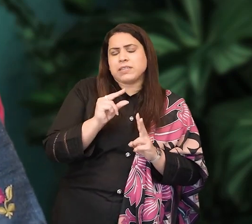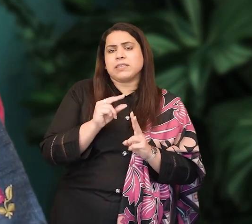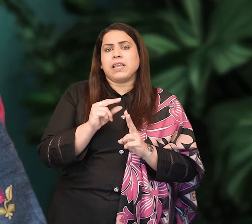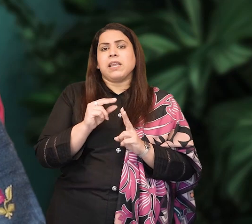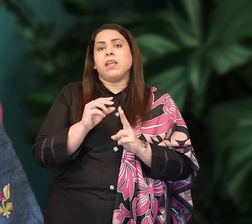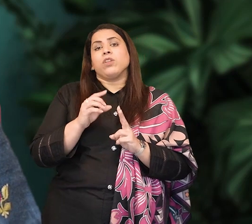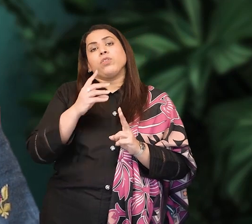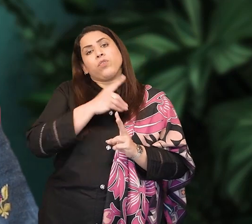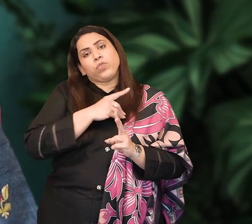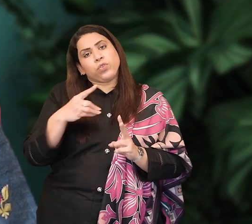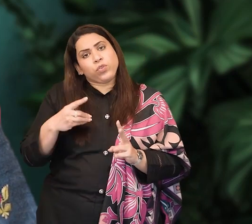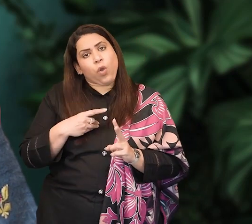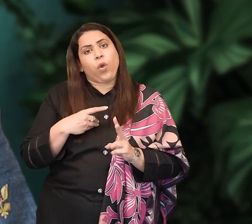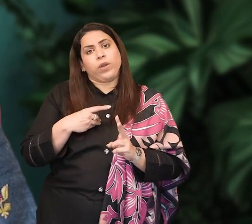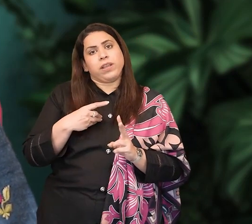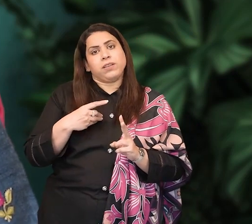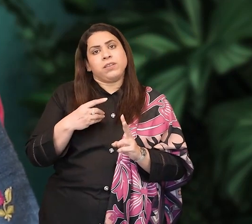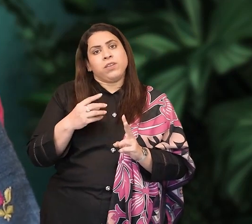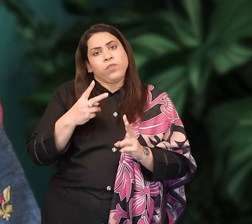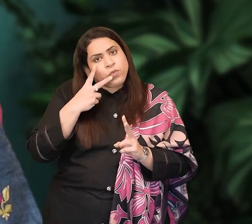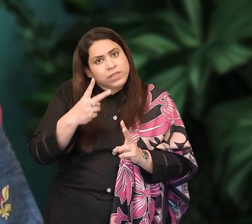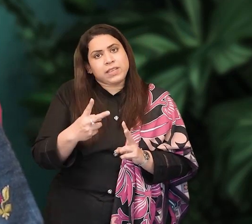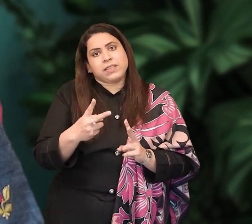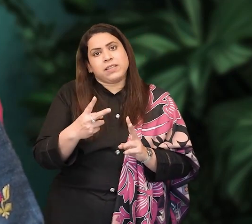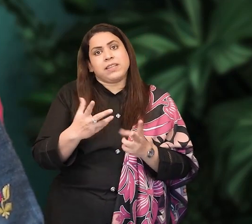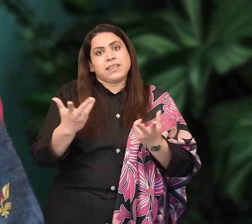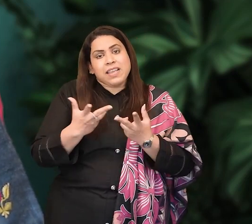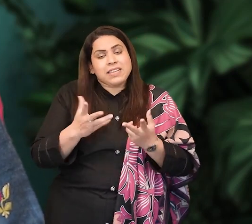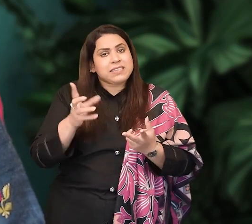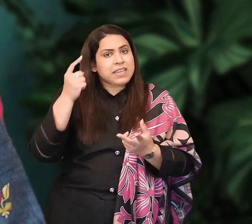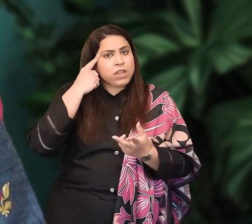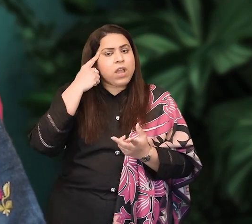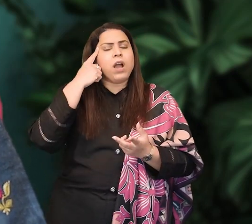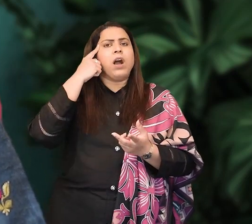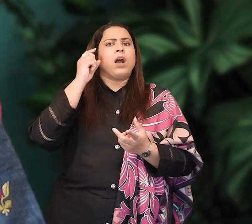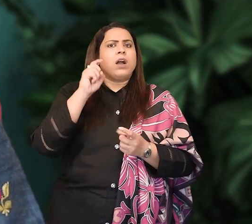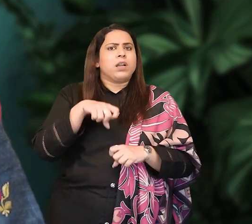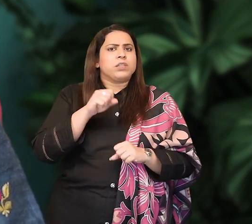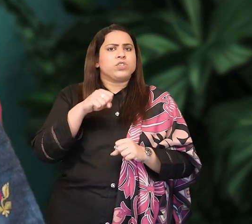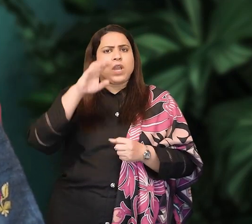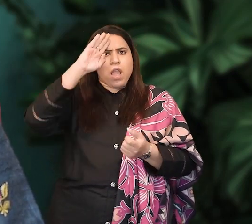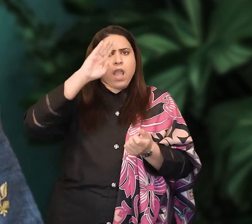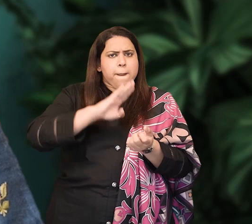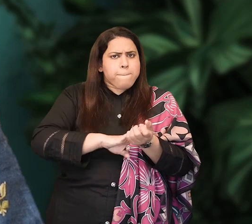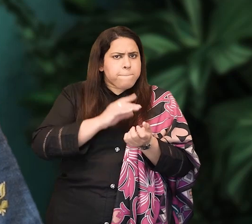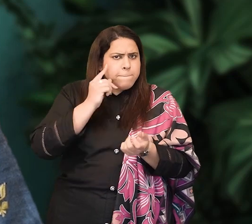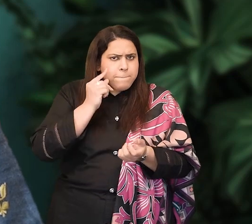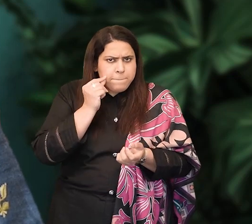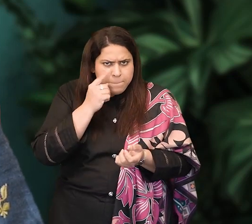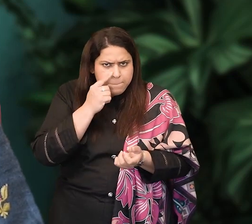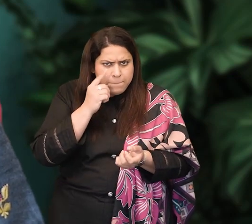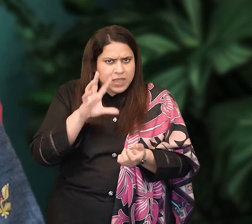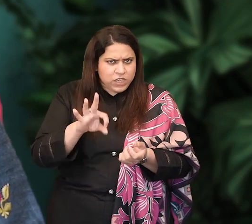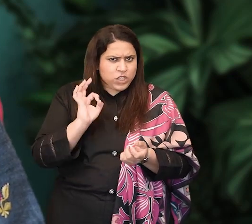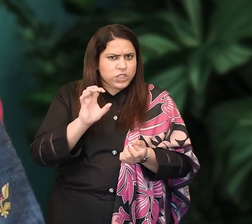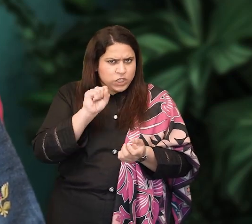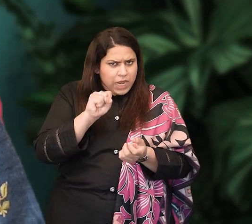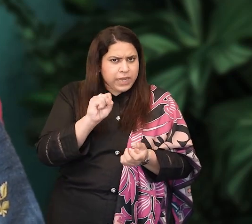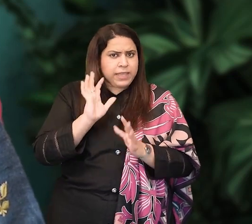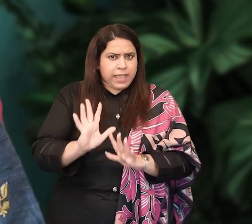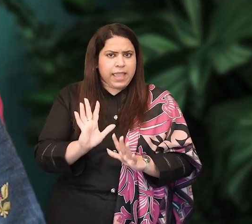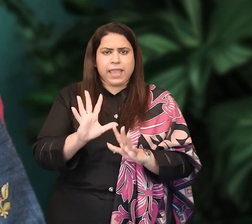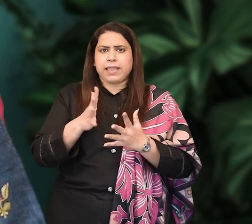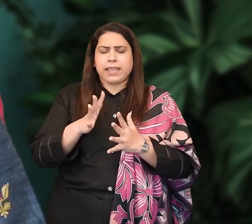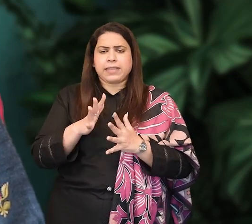फिर एक जनरल फिजिशियन या फिर ऑर्थोपेडिक सर्जन्स जो हैं वो कंडक्ट करके ये डायग्नोस करते हैं कि पेशेंट की कंडीशन शियाटिका है भी या नहीं, या फिर उसको